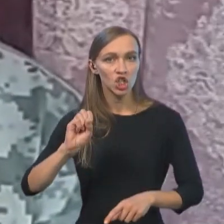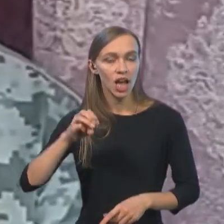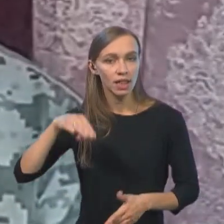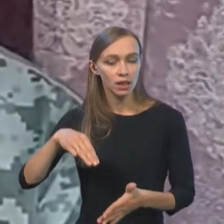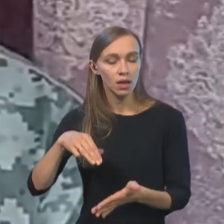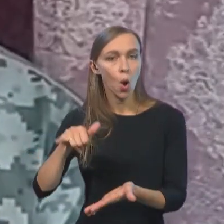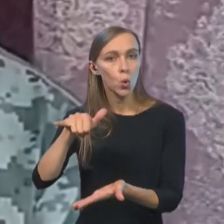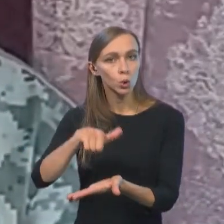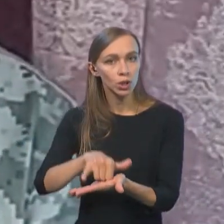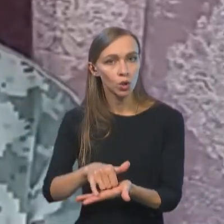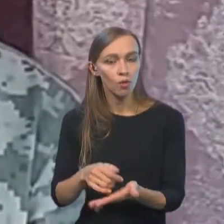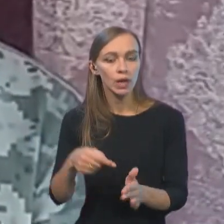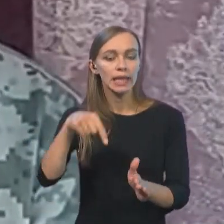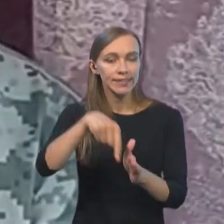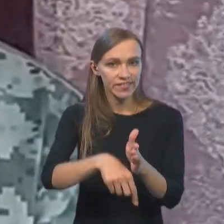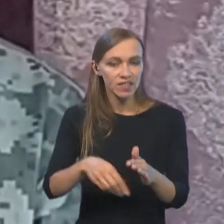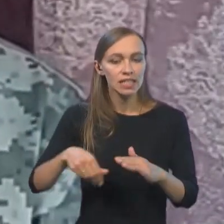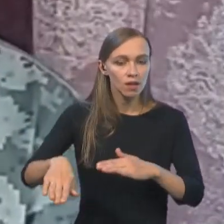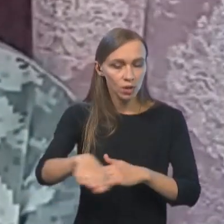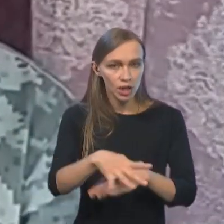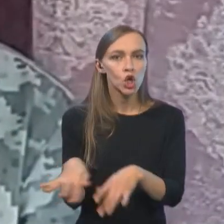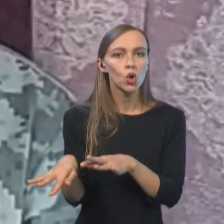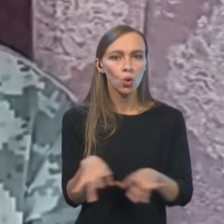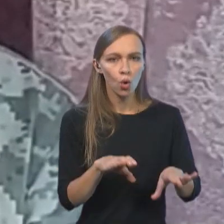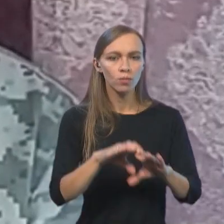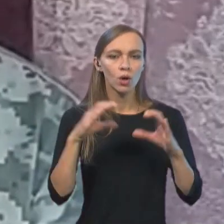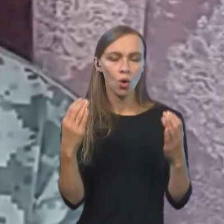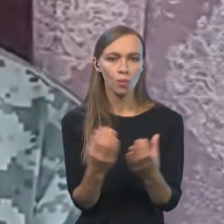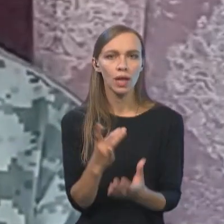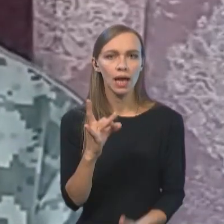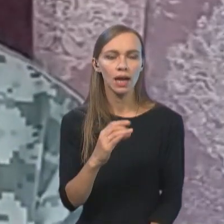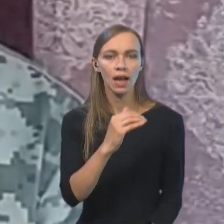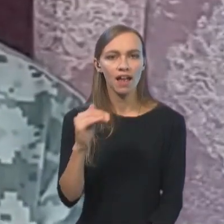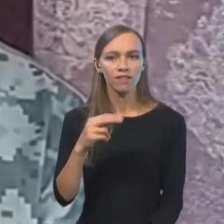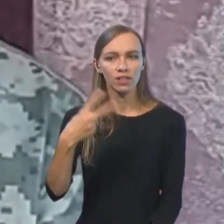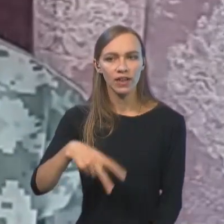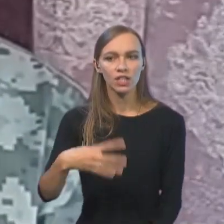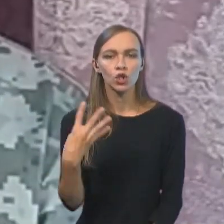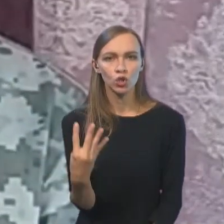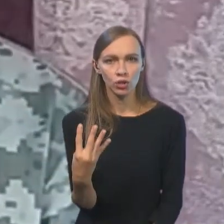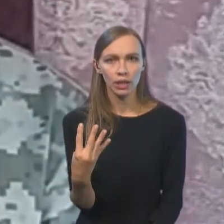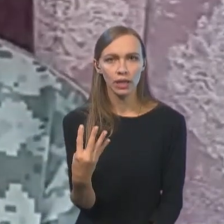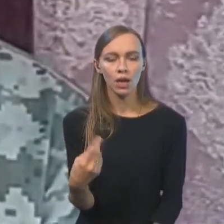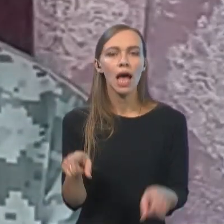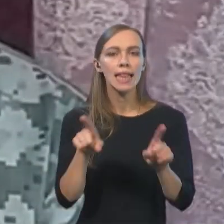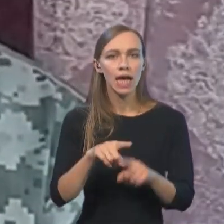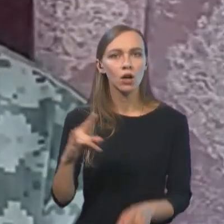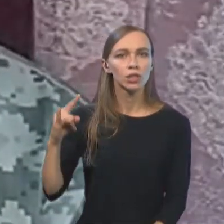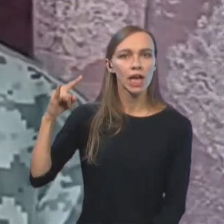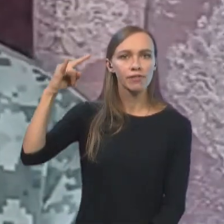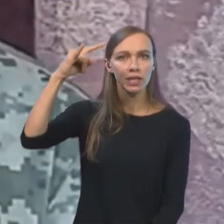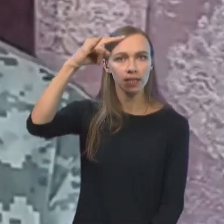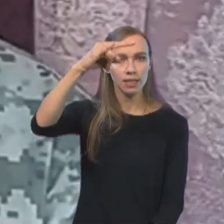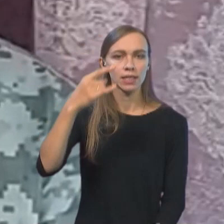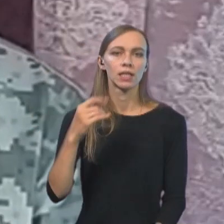ті, що знаходяться в землі, так і рухомі комплекси, такі як РС-24 Ярс та Тополь, а також із авіаційної